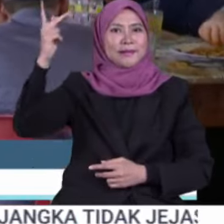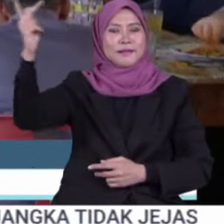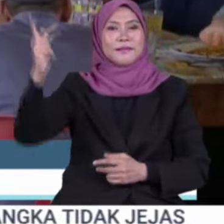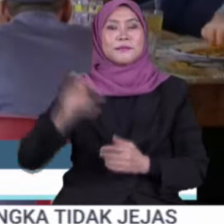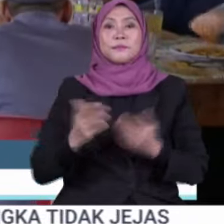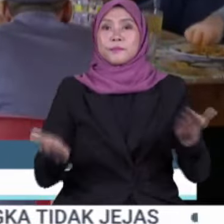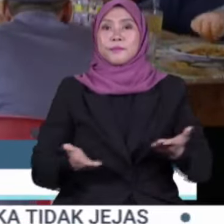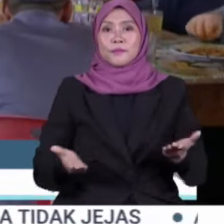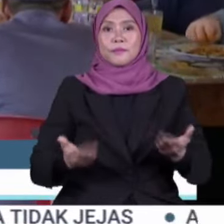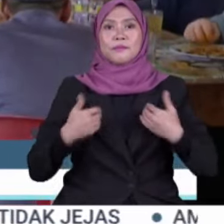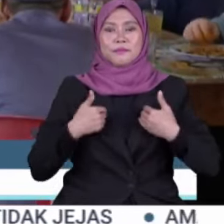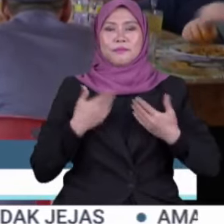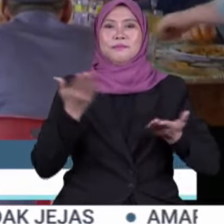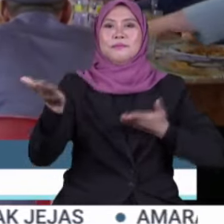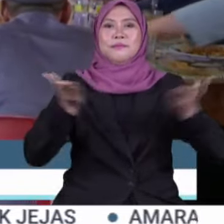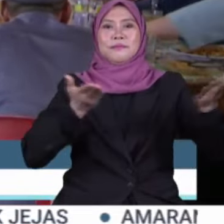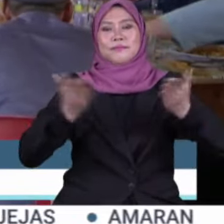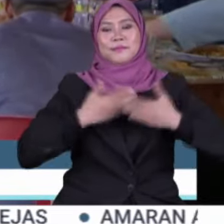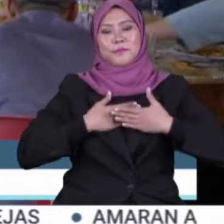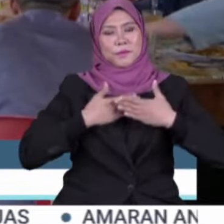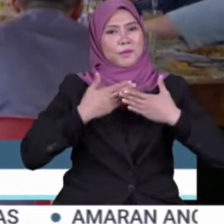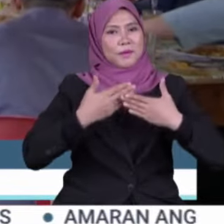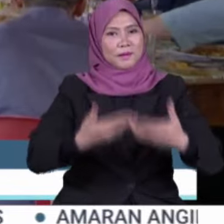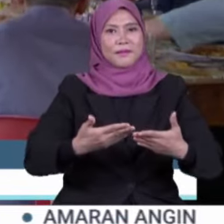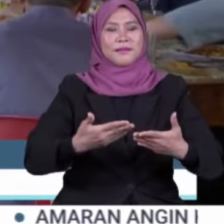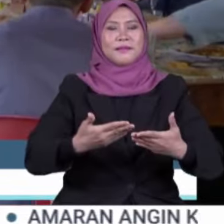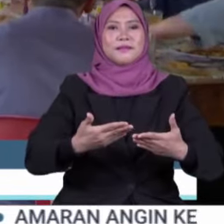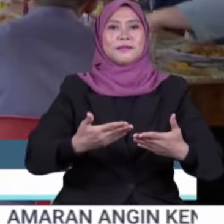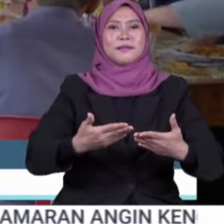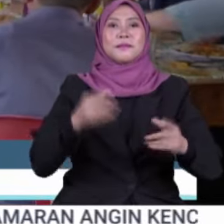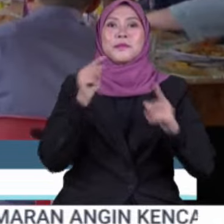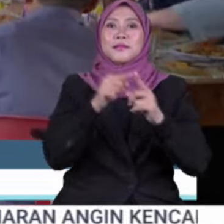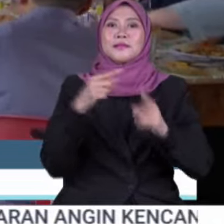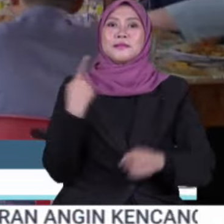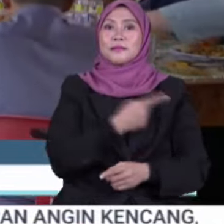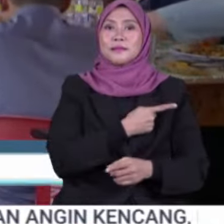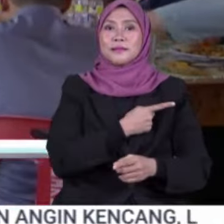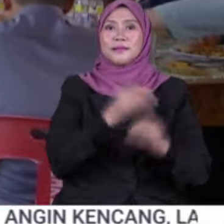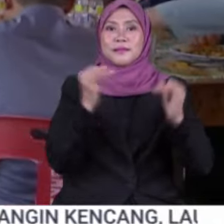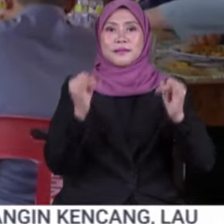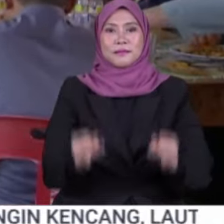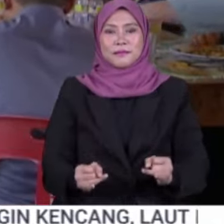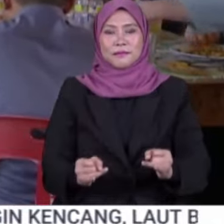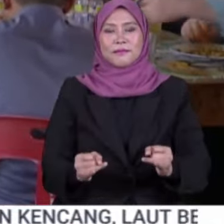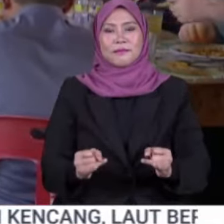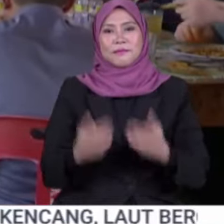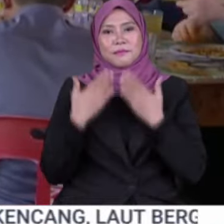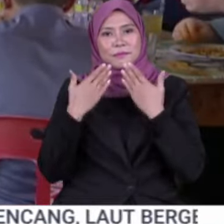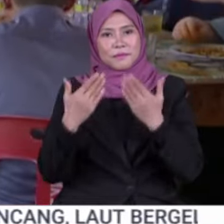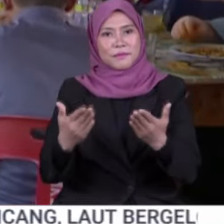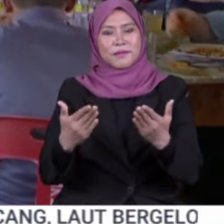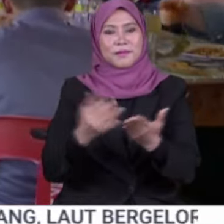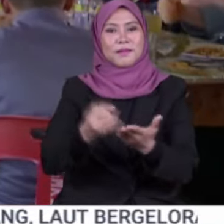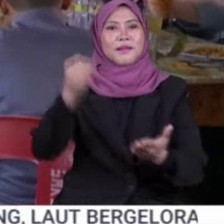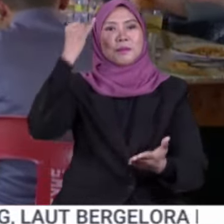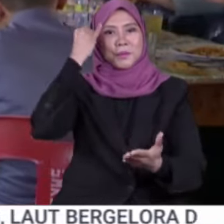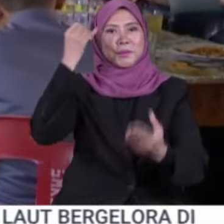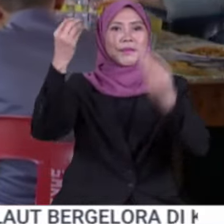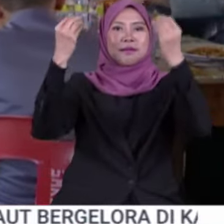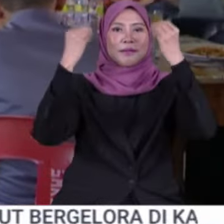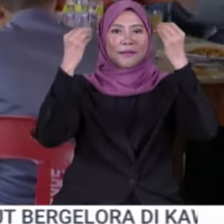sini juga ada jasa dan pengorbanan yang ditinggalkan kepada kita sebagai insan untuk menghargai ilmu yang